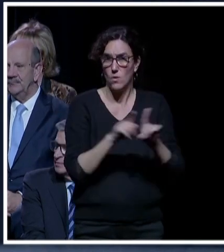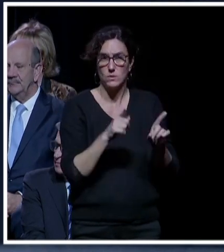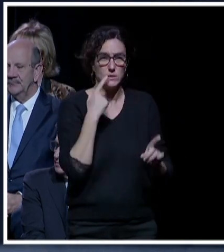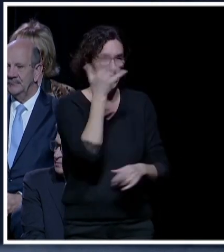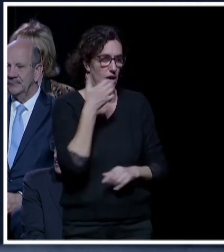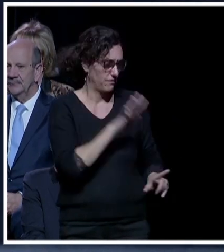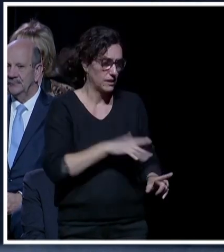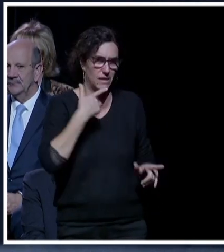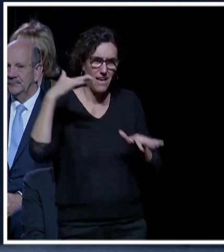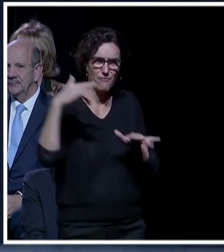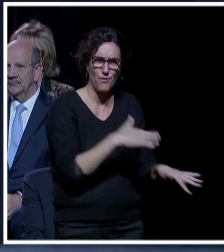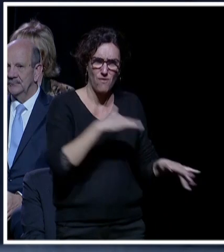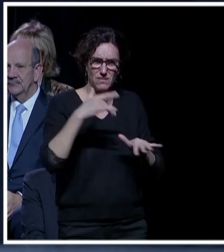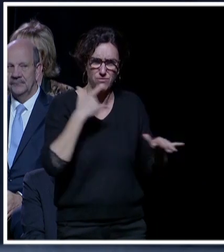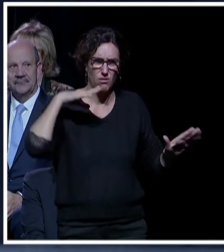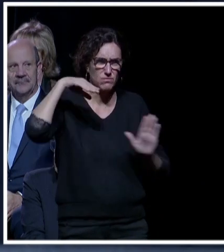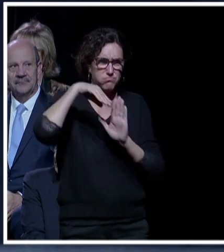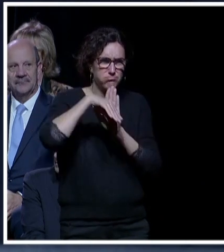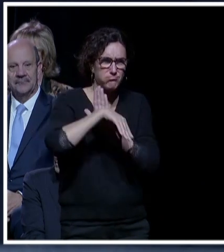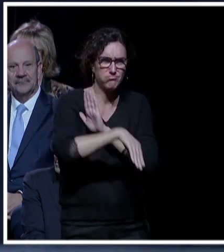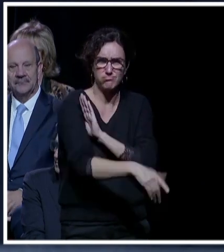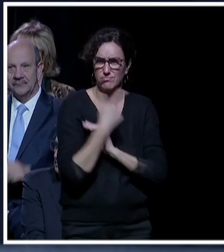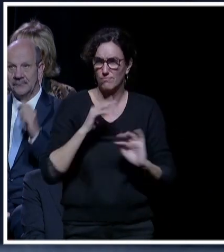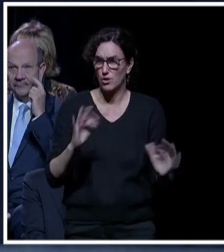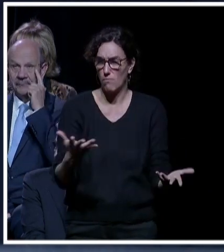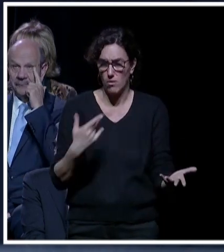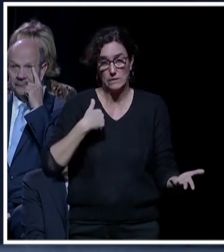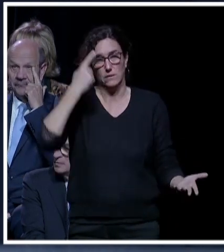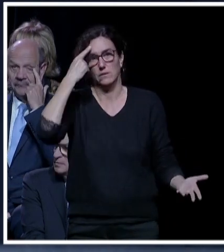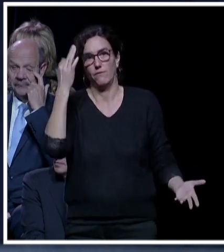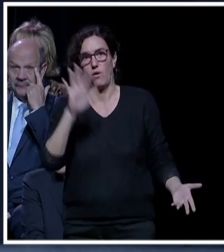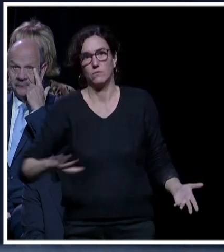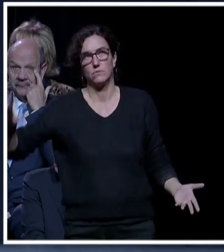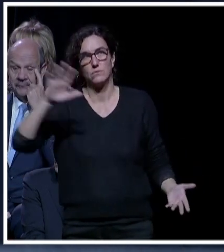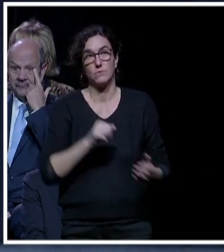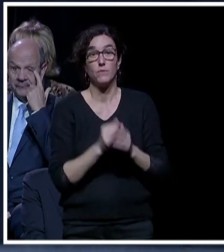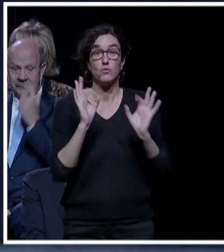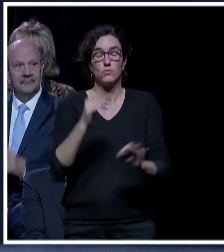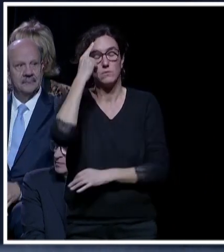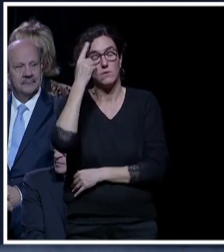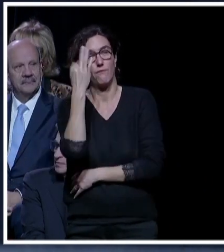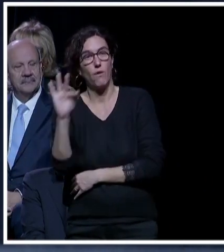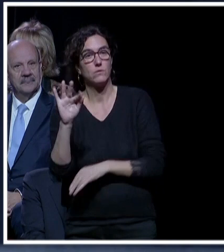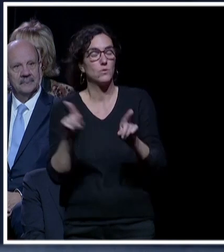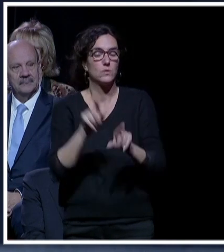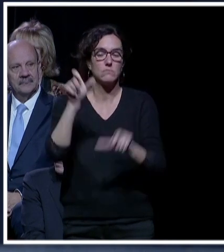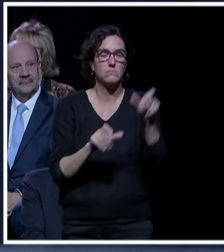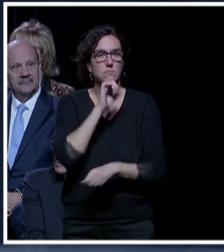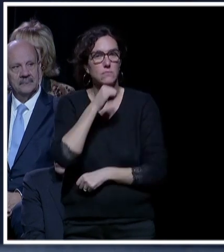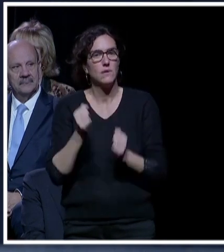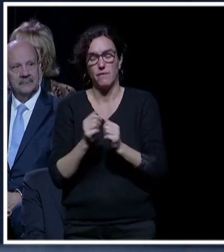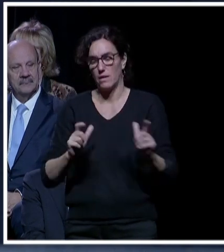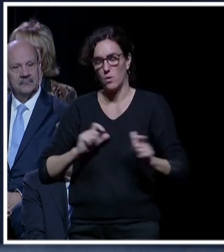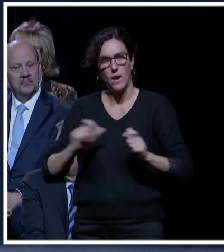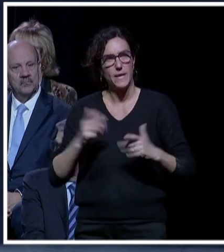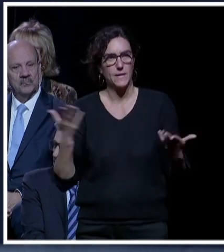continent. C'est en pensant à la France et à nos seniors que nous avons obtenu avec mes collègues Eric et Alexandra une hausse des petites